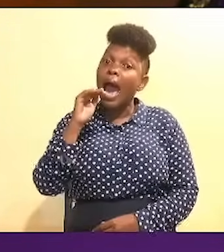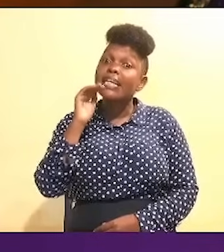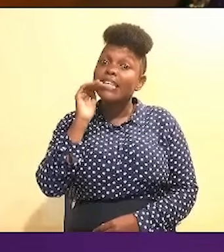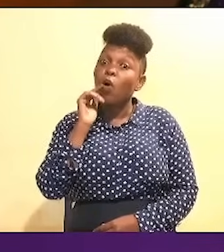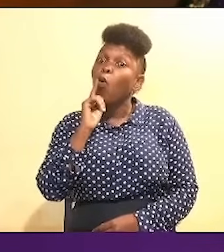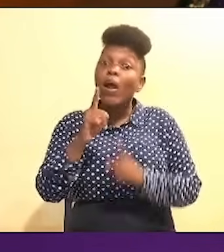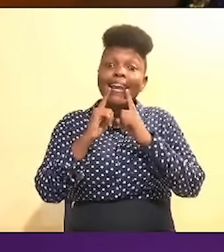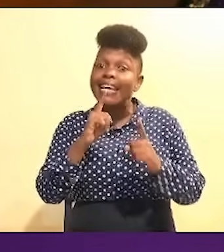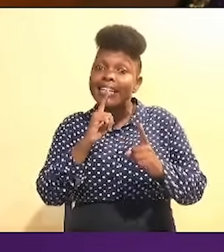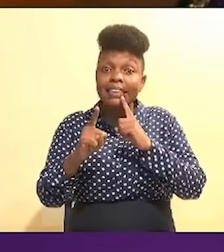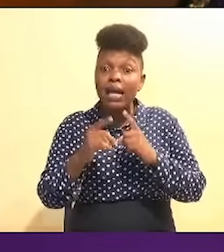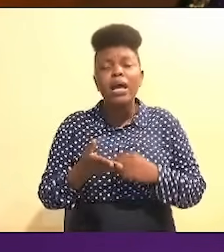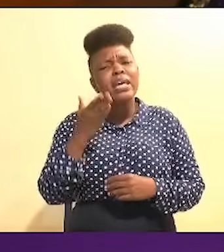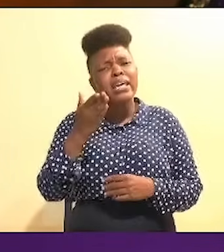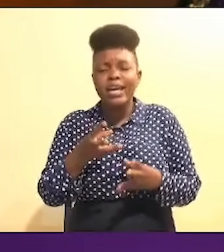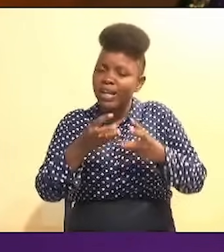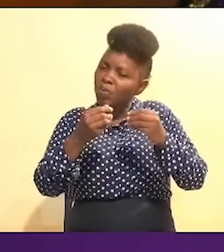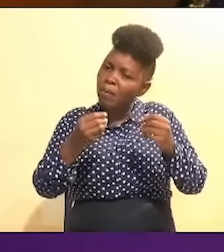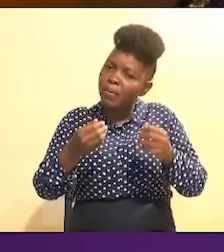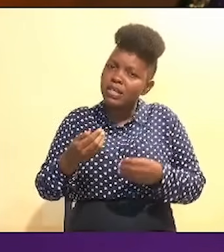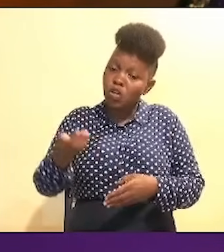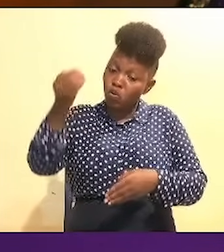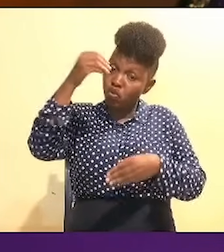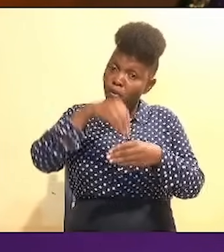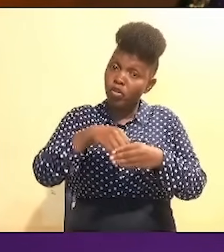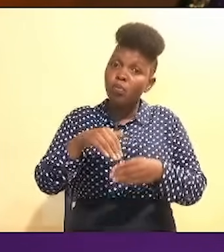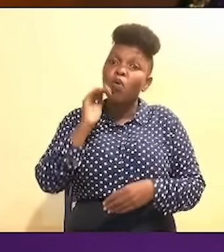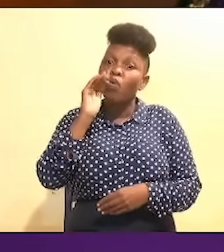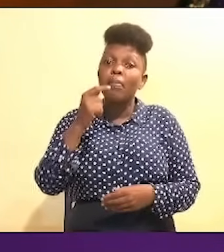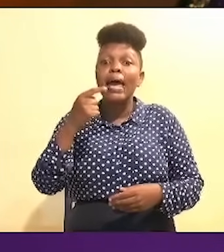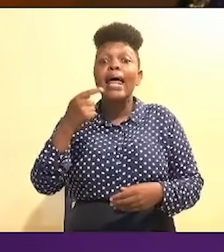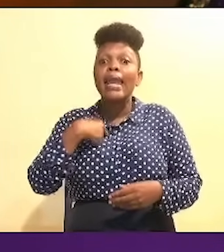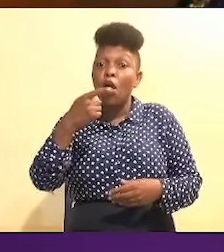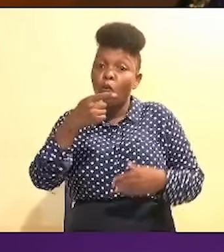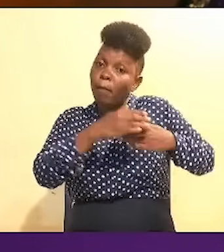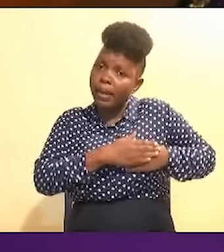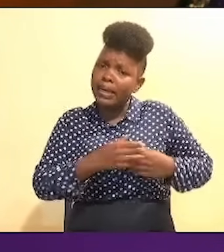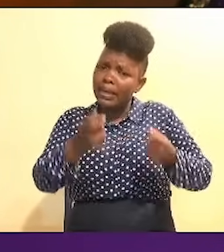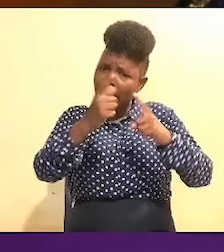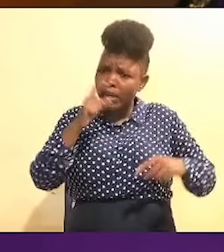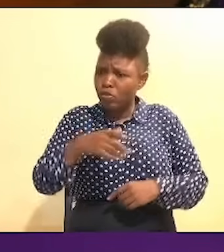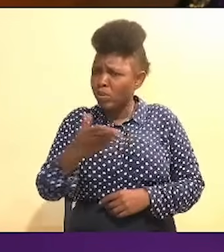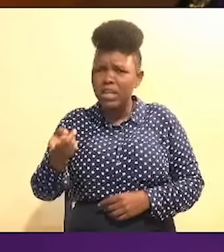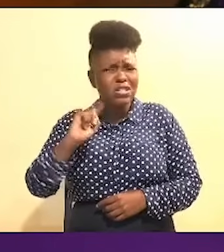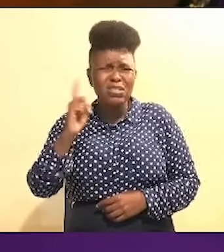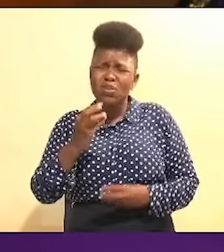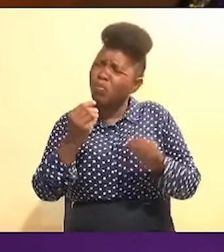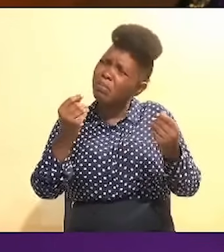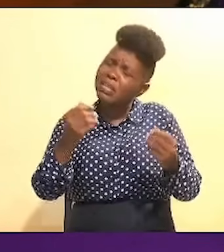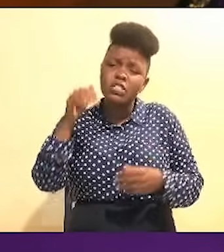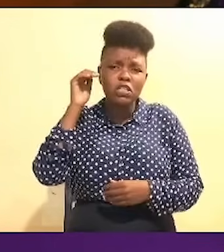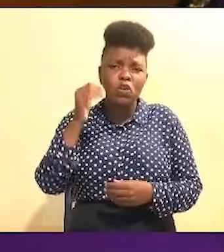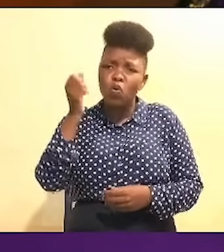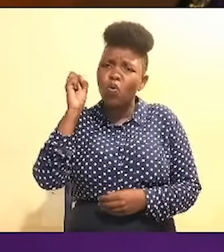atakuongelesha. Yeye ni mwepesi kutuma ujumbe akikwambia nakupenda. Ni mwepesi kutuma. Lakini kuna mwingine sio mwepesi kutuma.